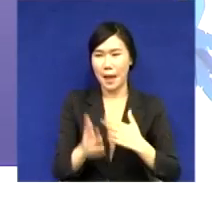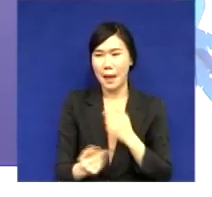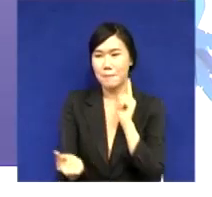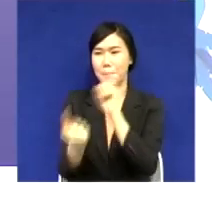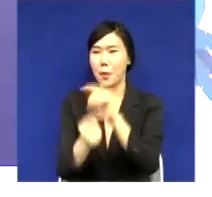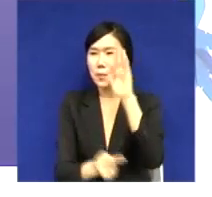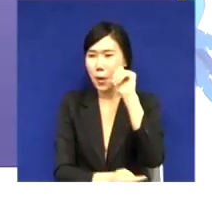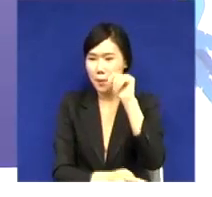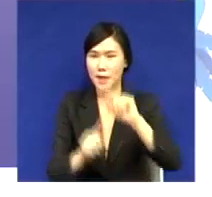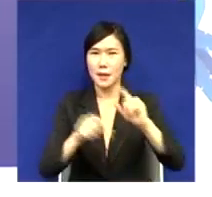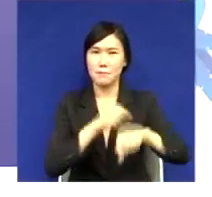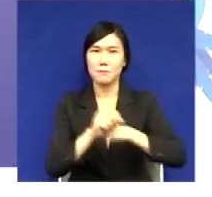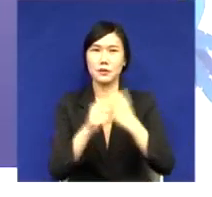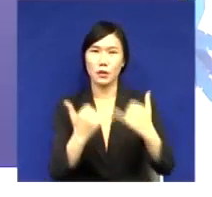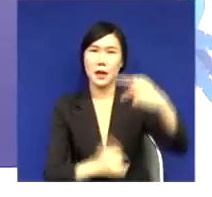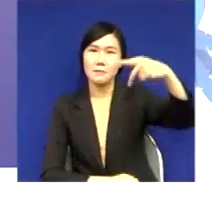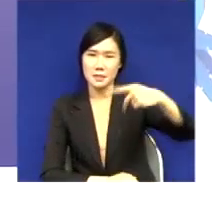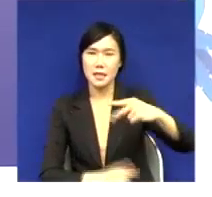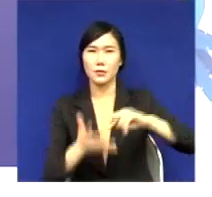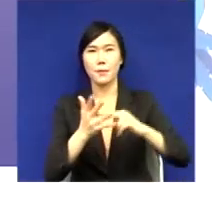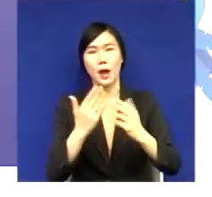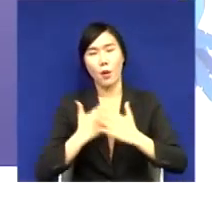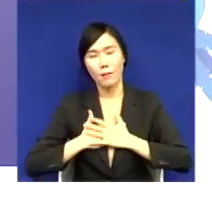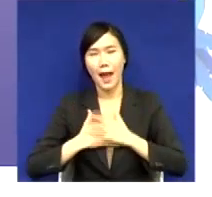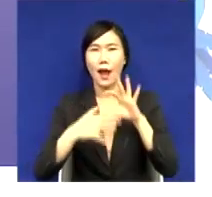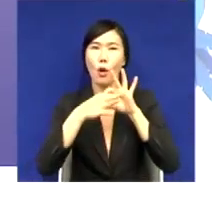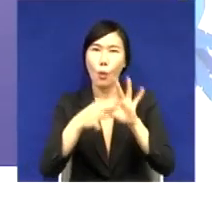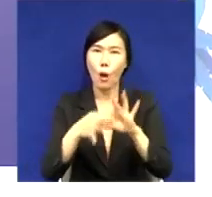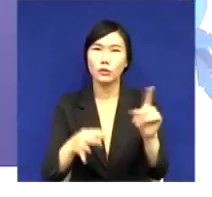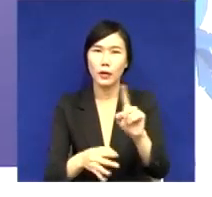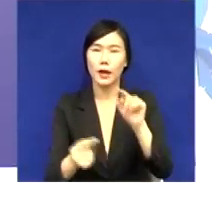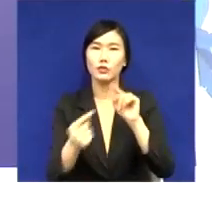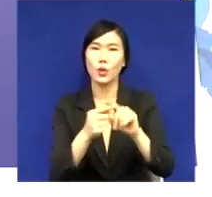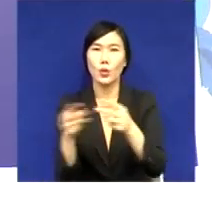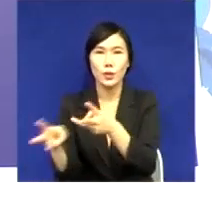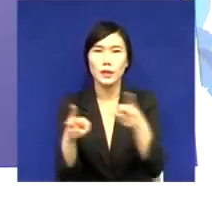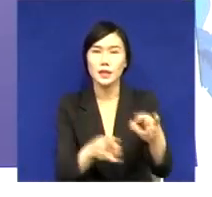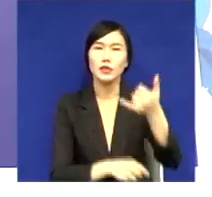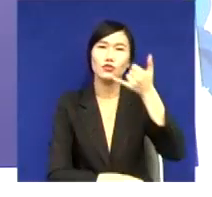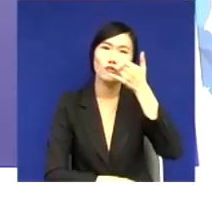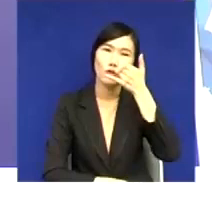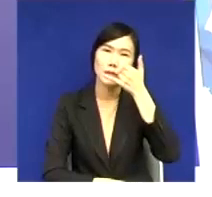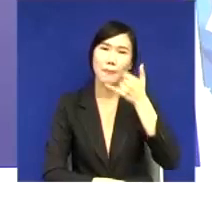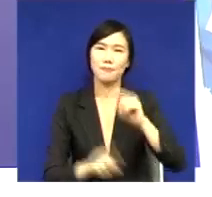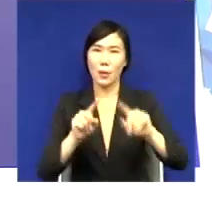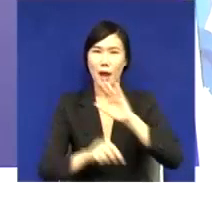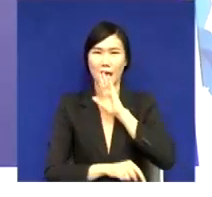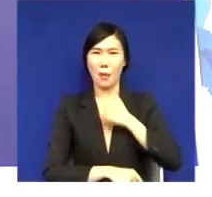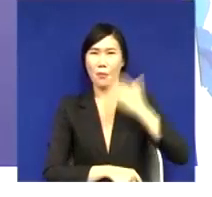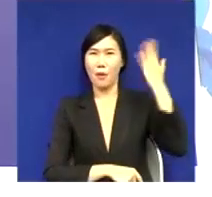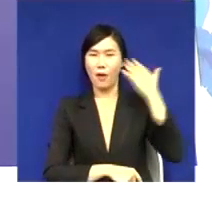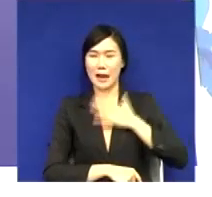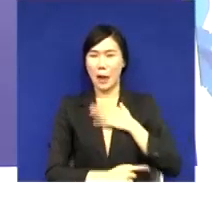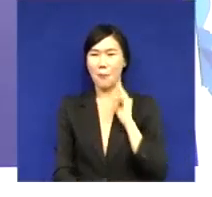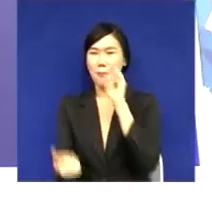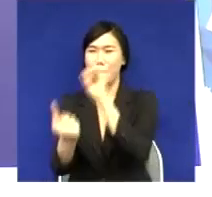งเป็นปีพิเศษที่จะส่งความรักและความห่วงใยผ่านไปถึงท่านแทนการที่จะเอาตัวของเราเดินทางกลับ